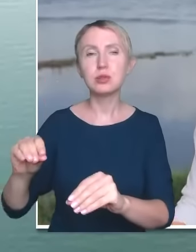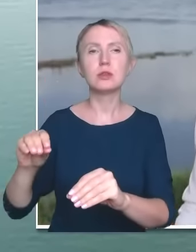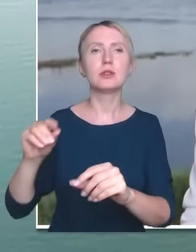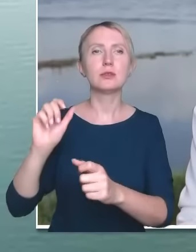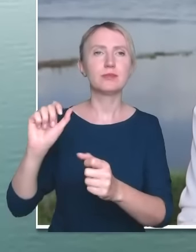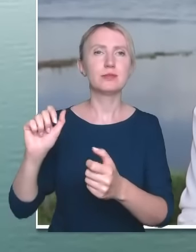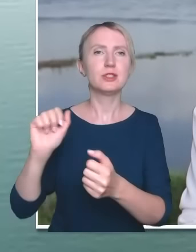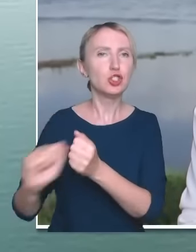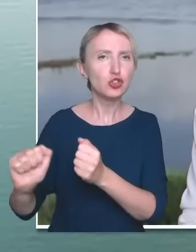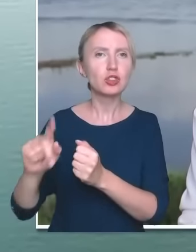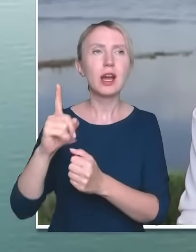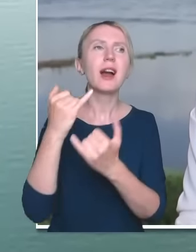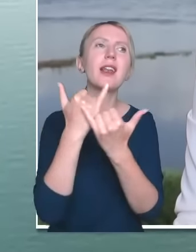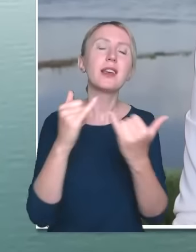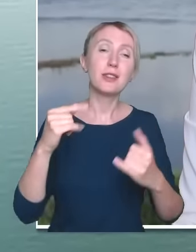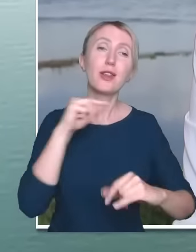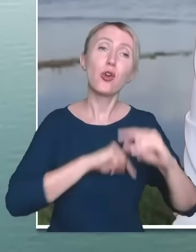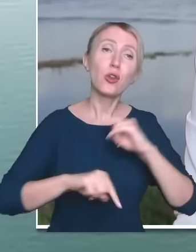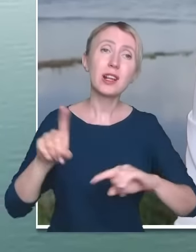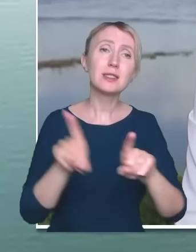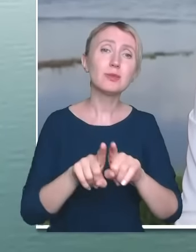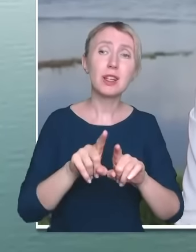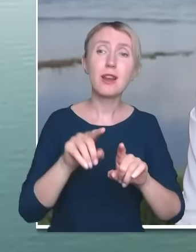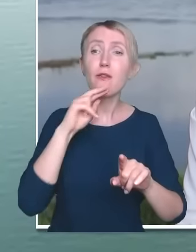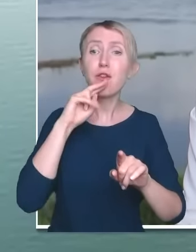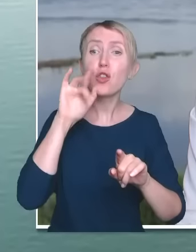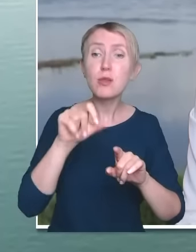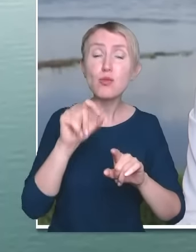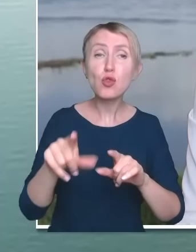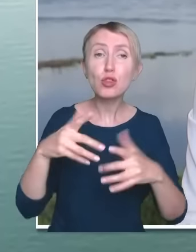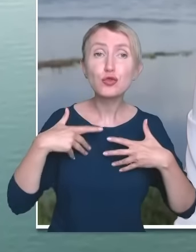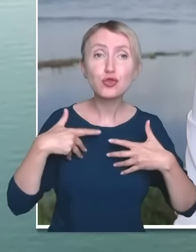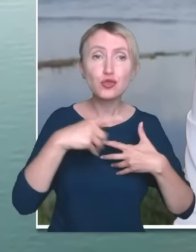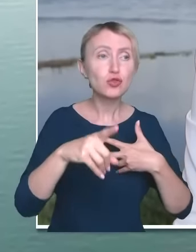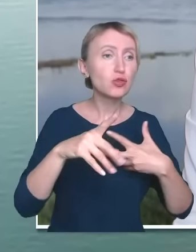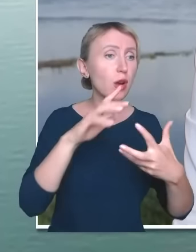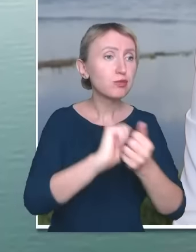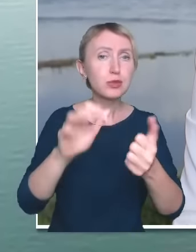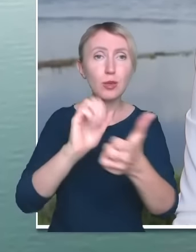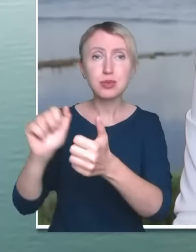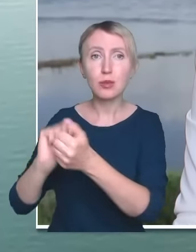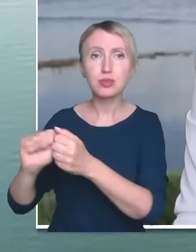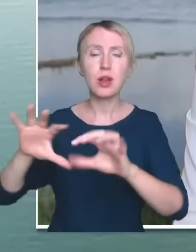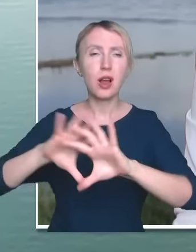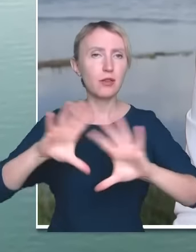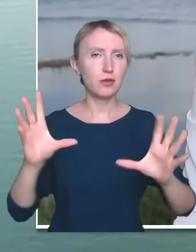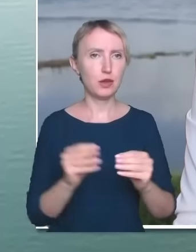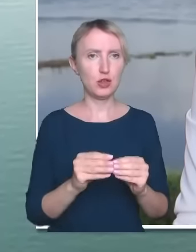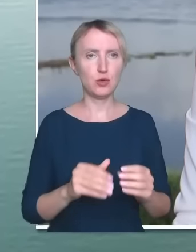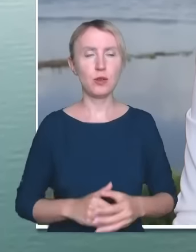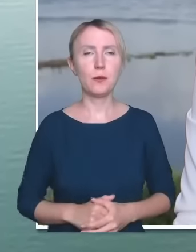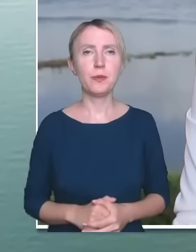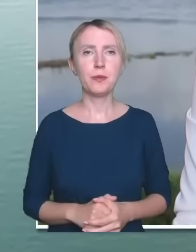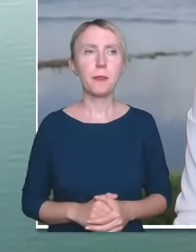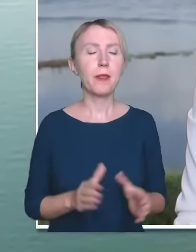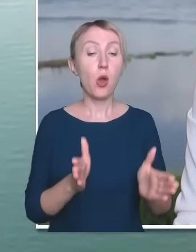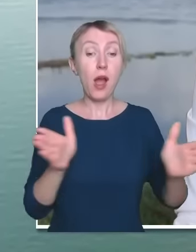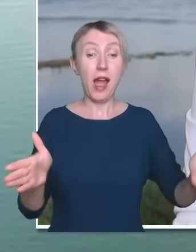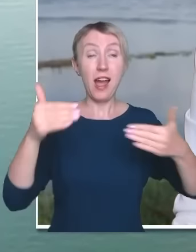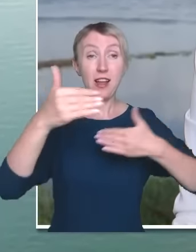inne organizmy znajdujące się w wodzie. My to doświadczenie przeprowadzaliśmy w akwariach, ale po pewnym